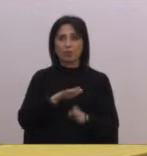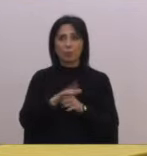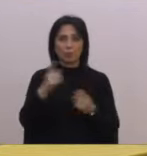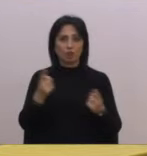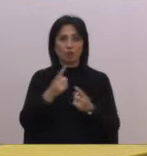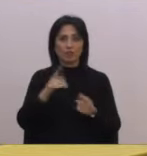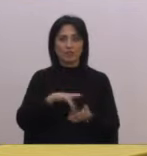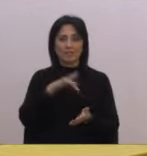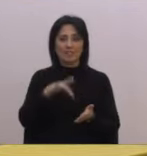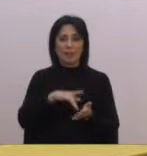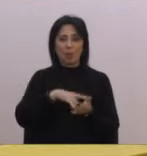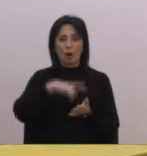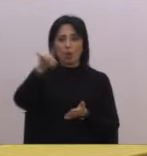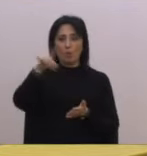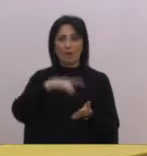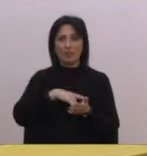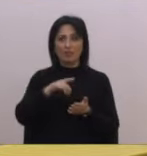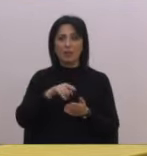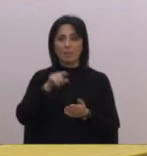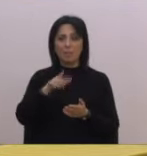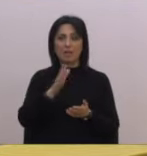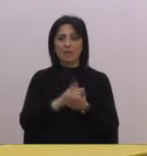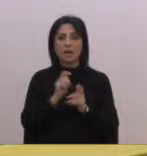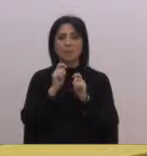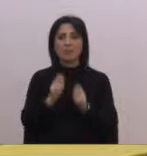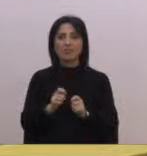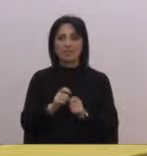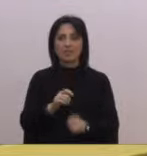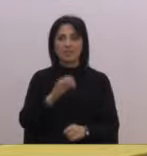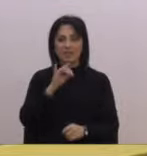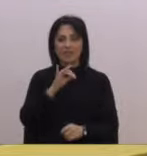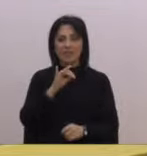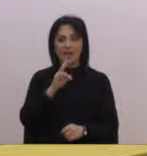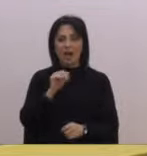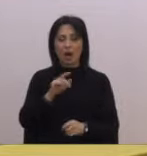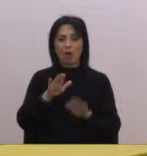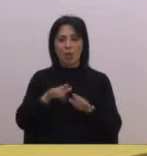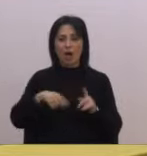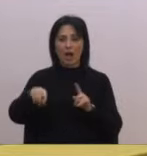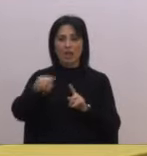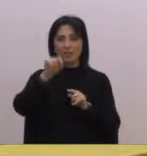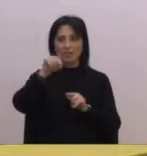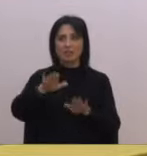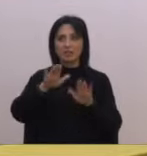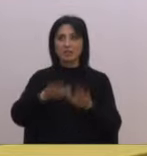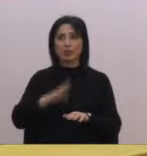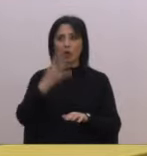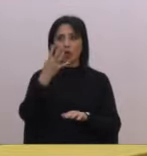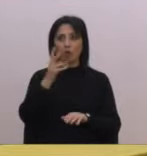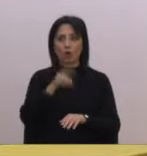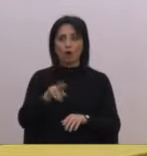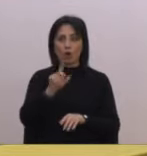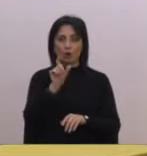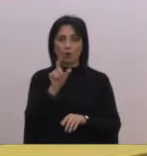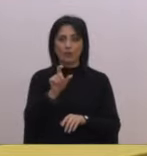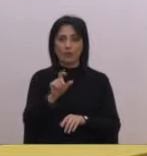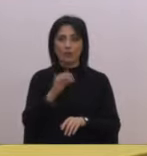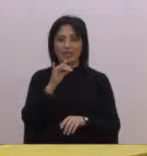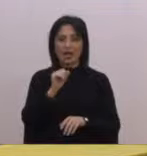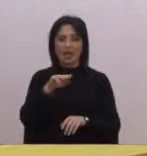ჩვეულებრივი სამოქალაქო ფრენები და მას აქვს მინიჭებული იკაოს ადგილმდებარეობის განსაზღვრული 4 ნიშნაკოდი, ასევე